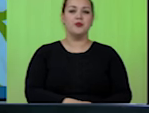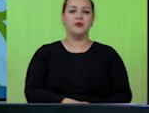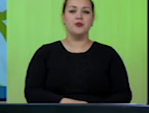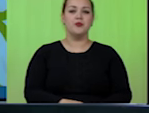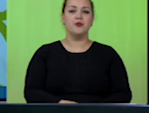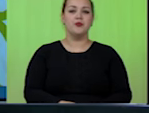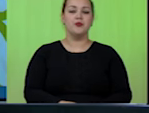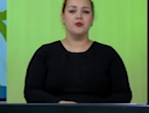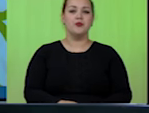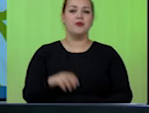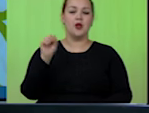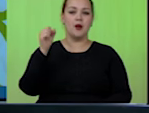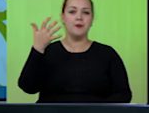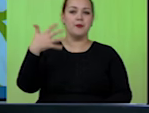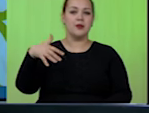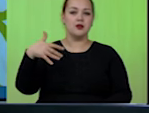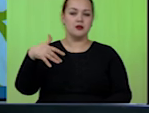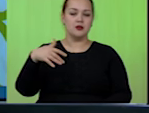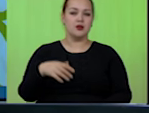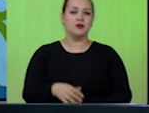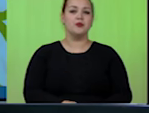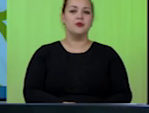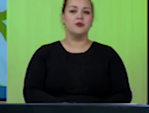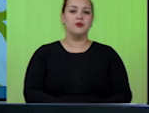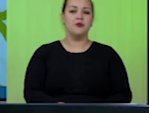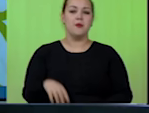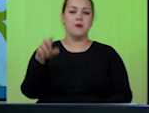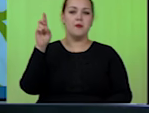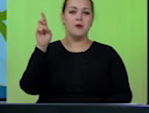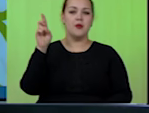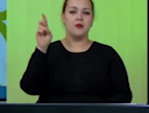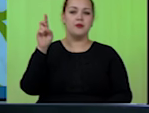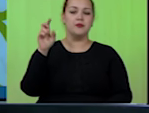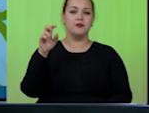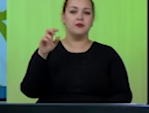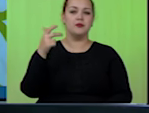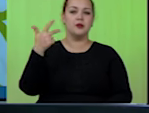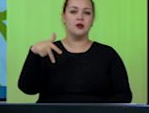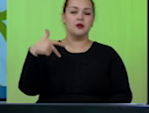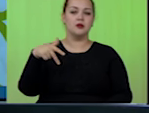А. 50. Б.